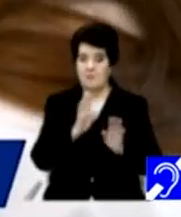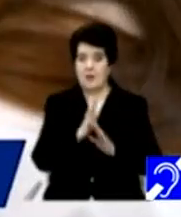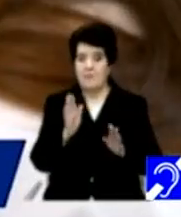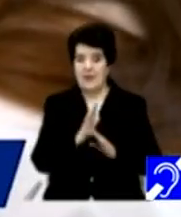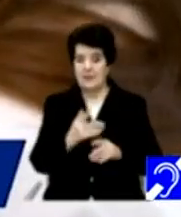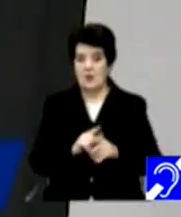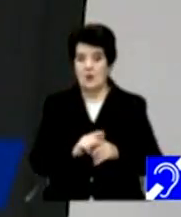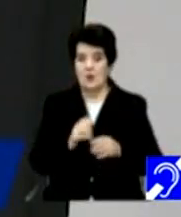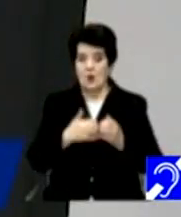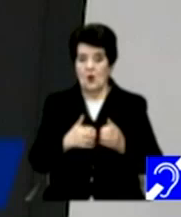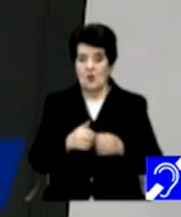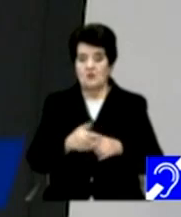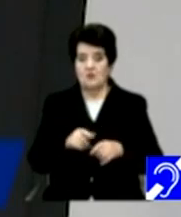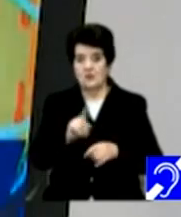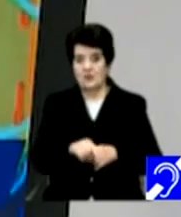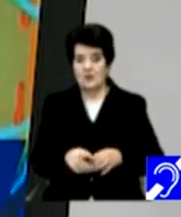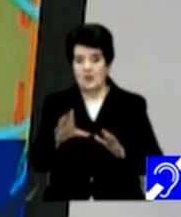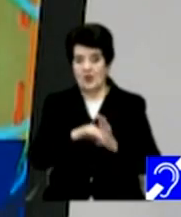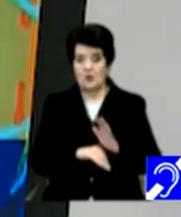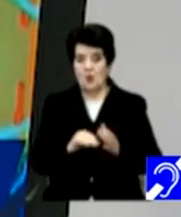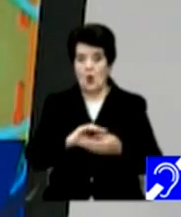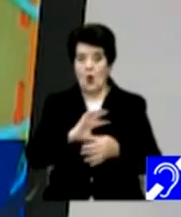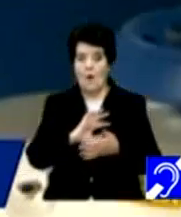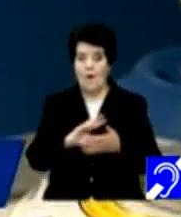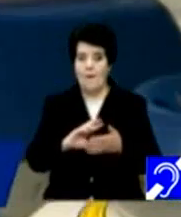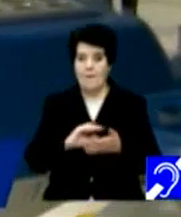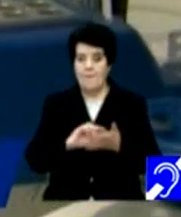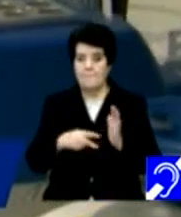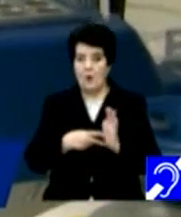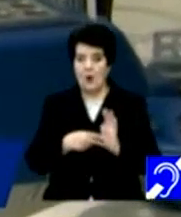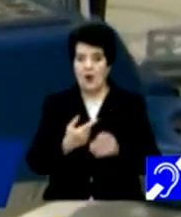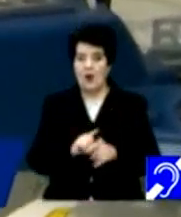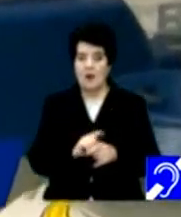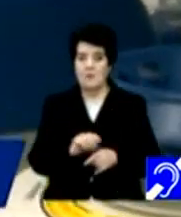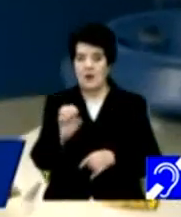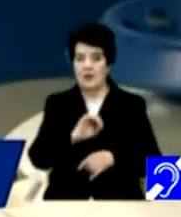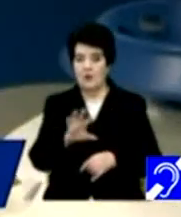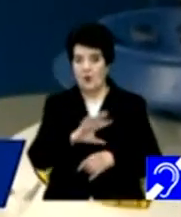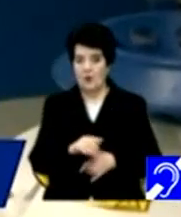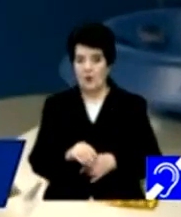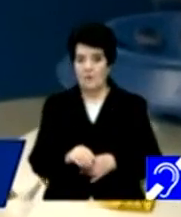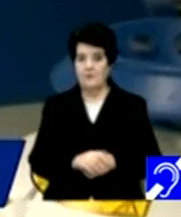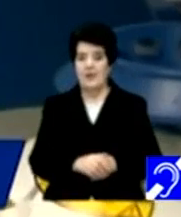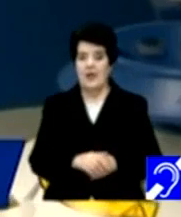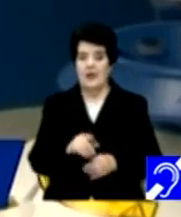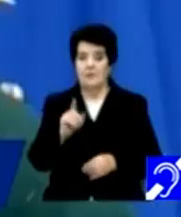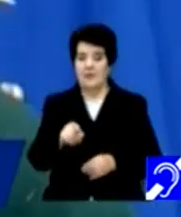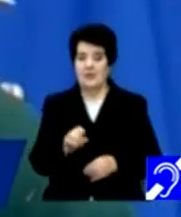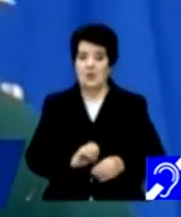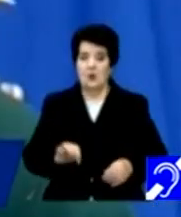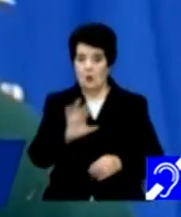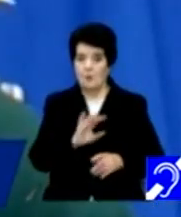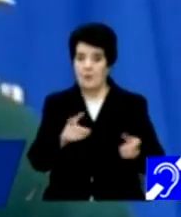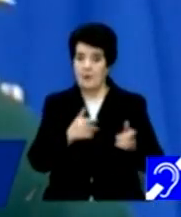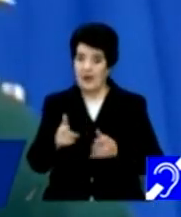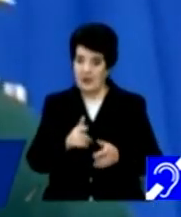și să atingă obiective ambițioase în cadrul programului Orizont Europa. Potrivit vicepreședintelui executiv pentru o Europa pregătită